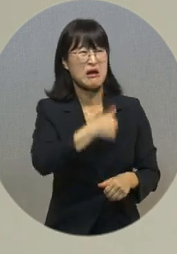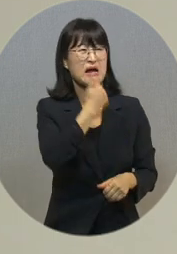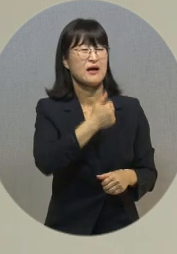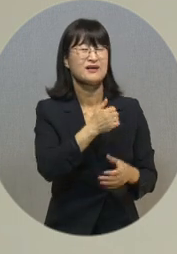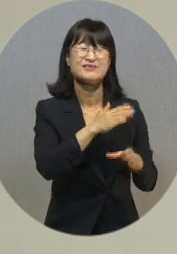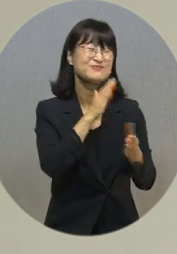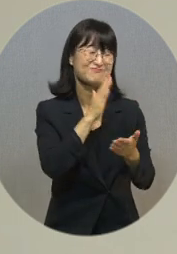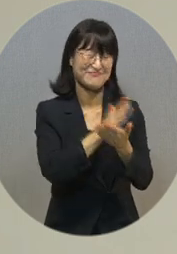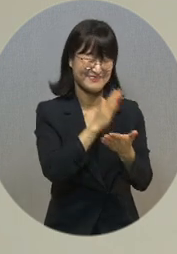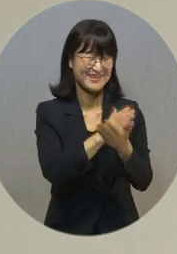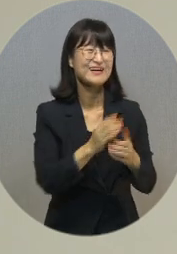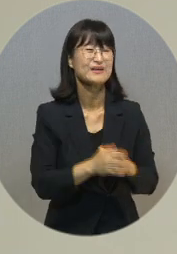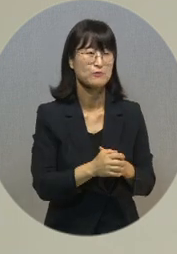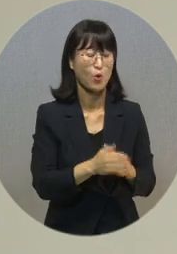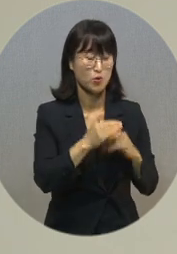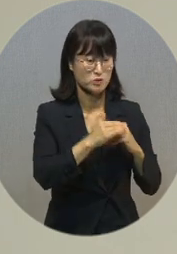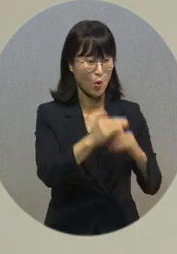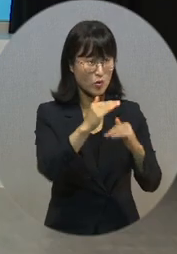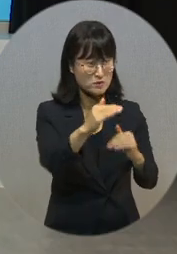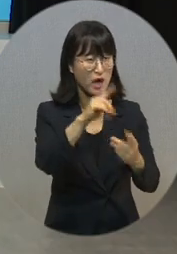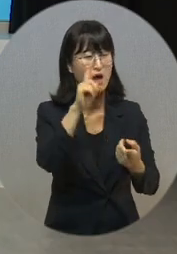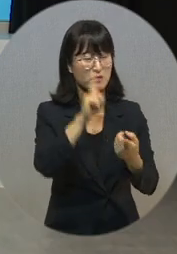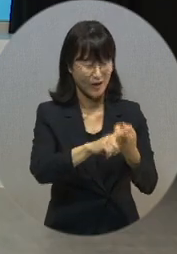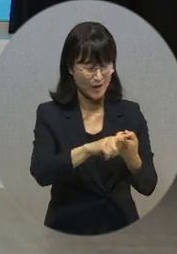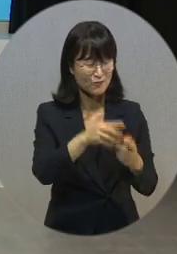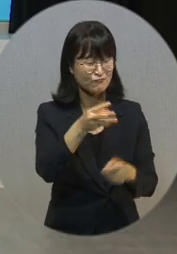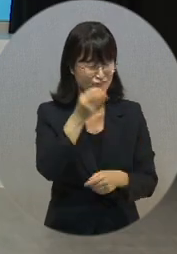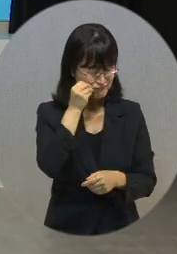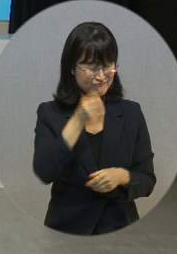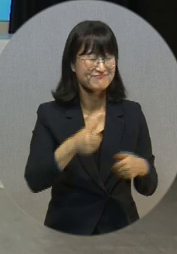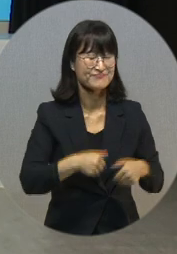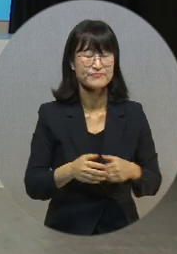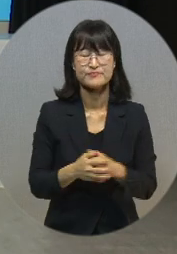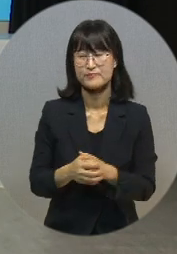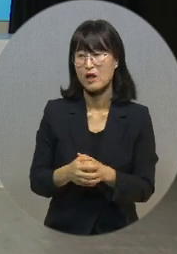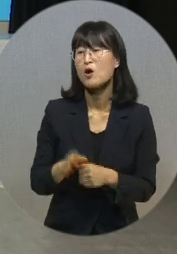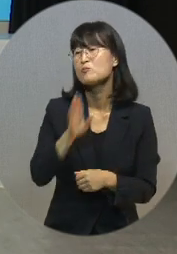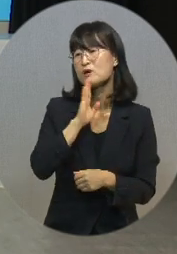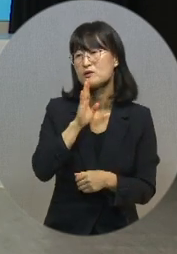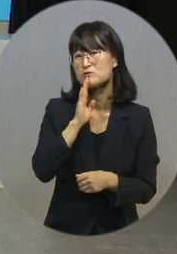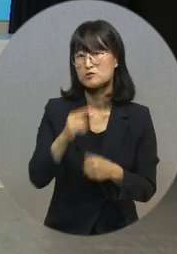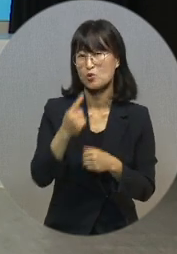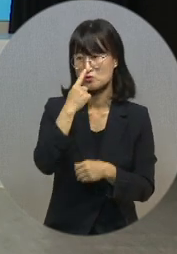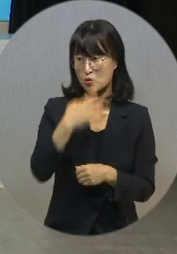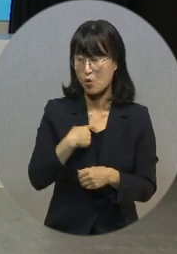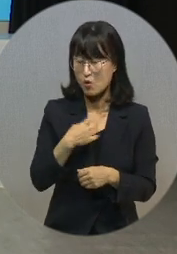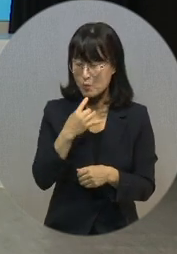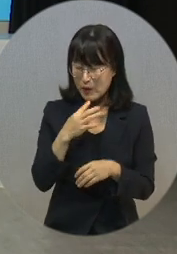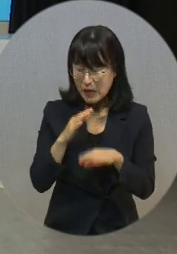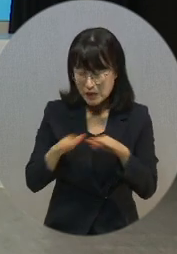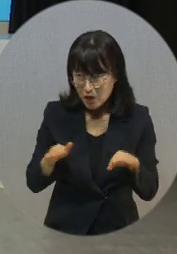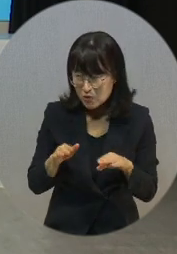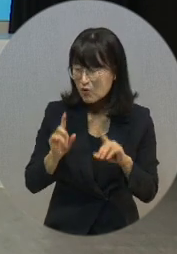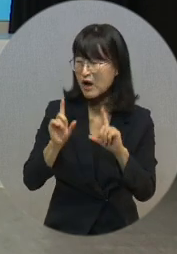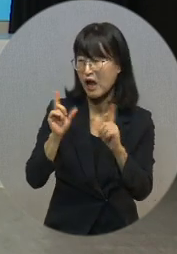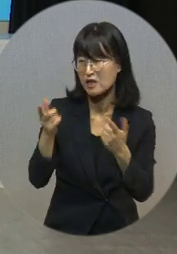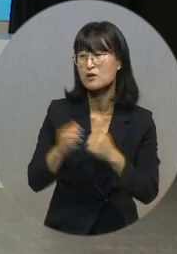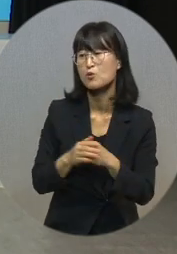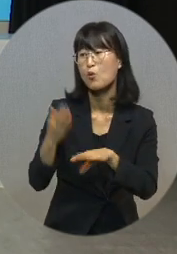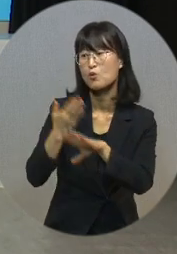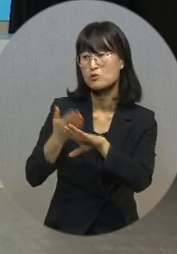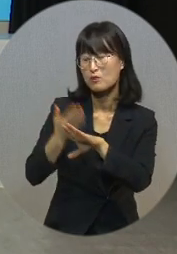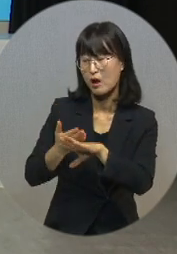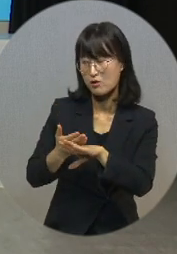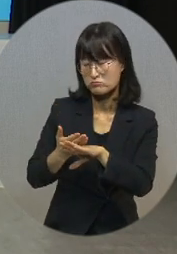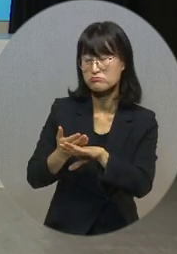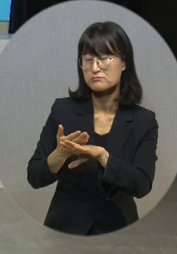절차를 밟아서 하는 게 가장 좋습니다. 또 제가 할 수 있는 부분이 아니라 또 다른 네. 분들이 함께 힘을 모을 부분들을 또 찾아서 하는